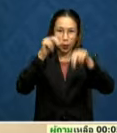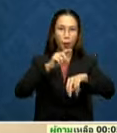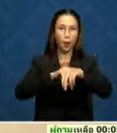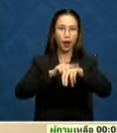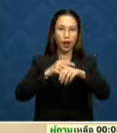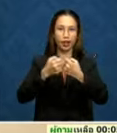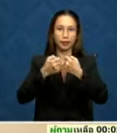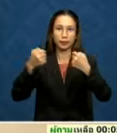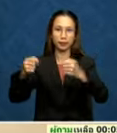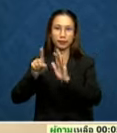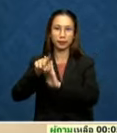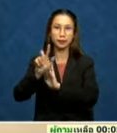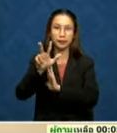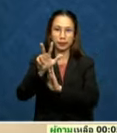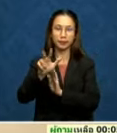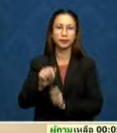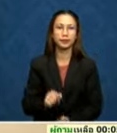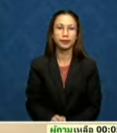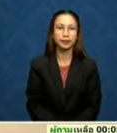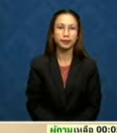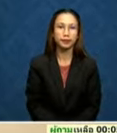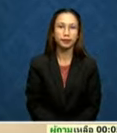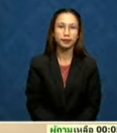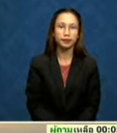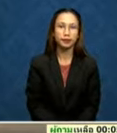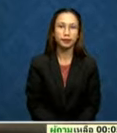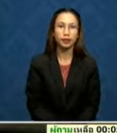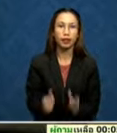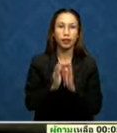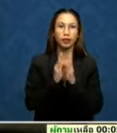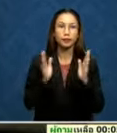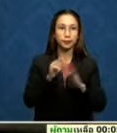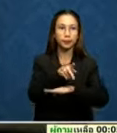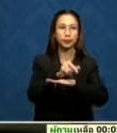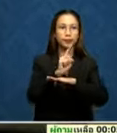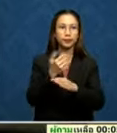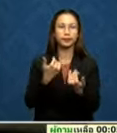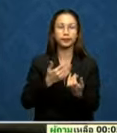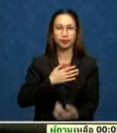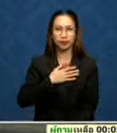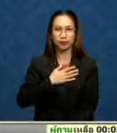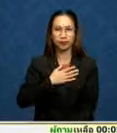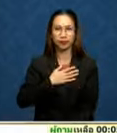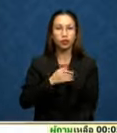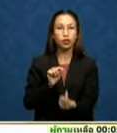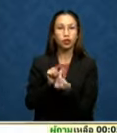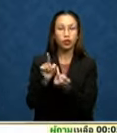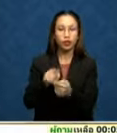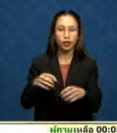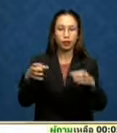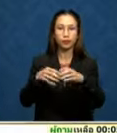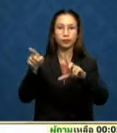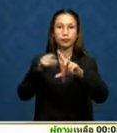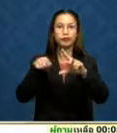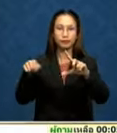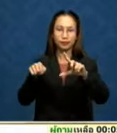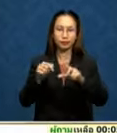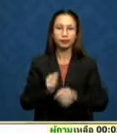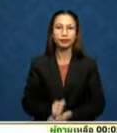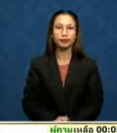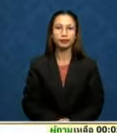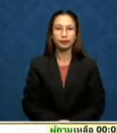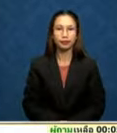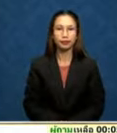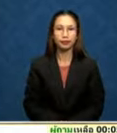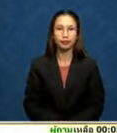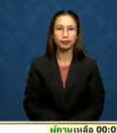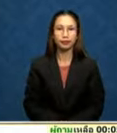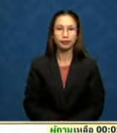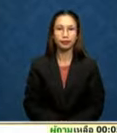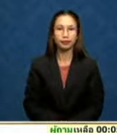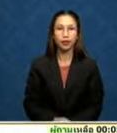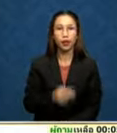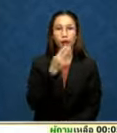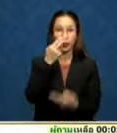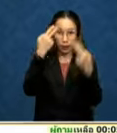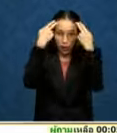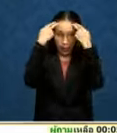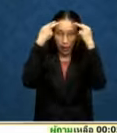จะ